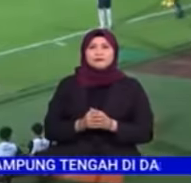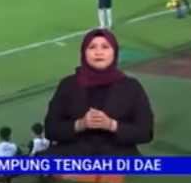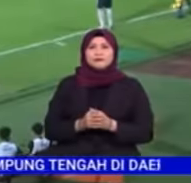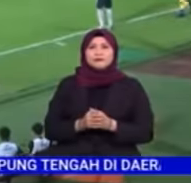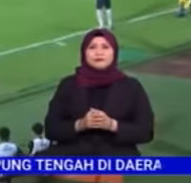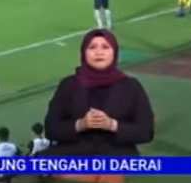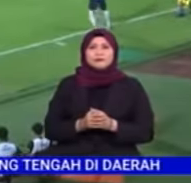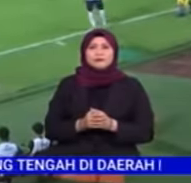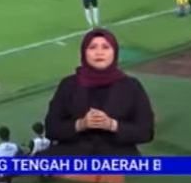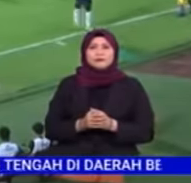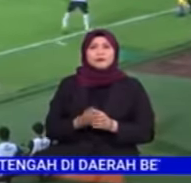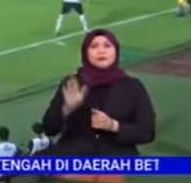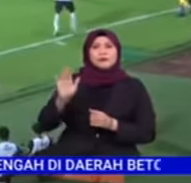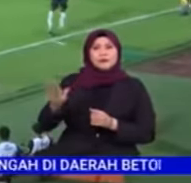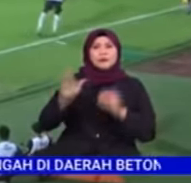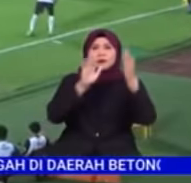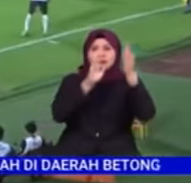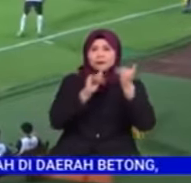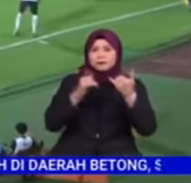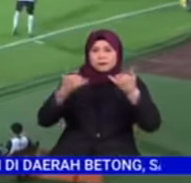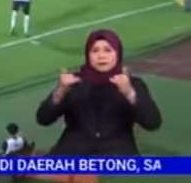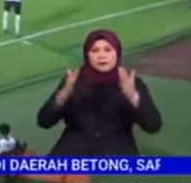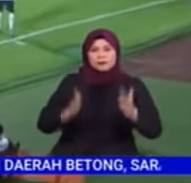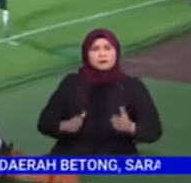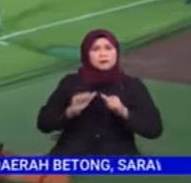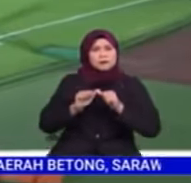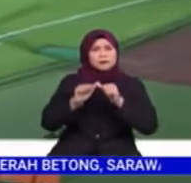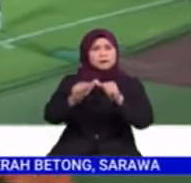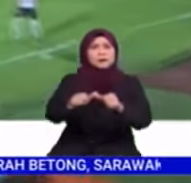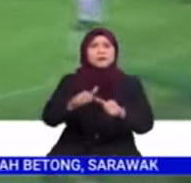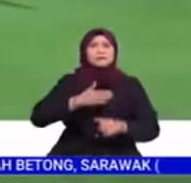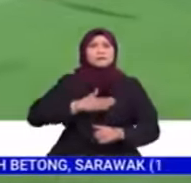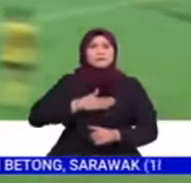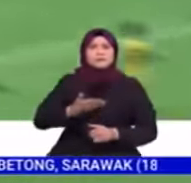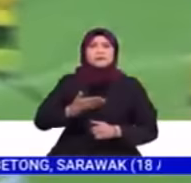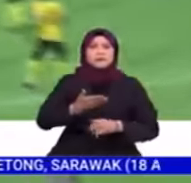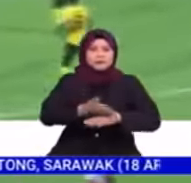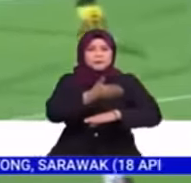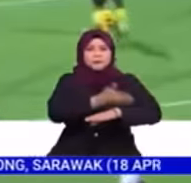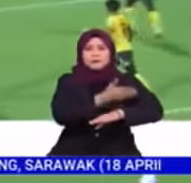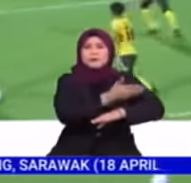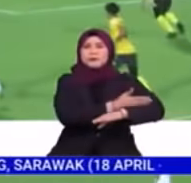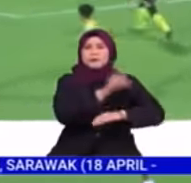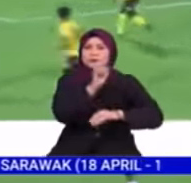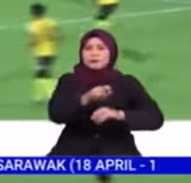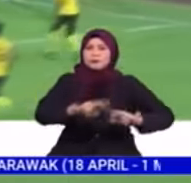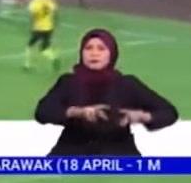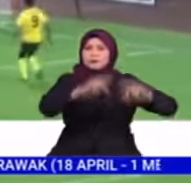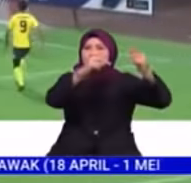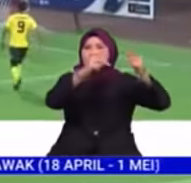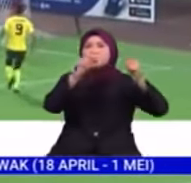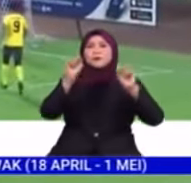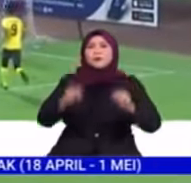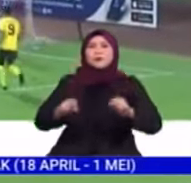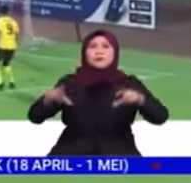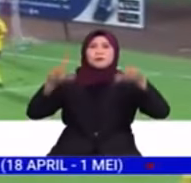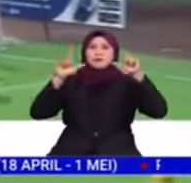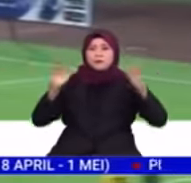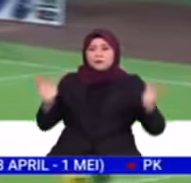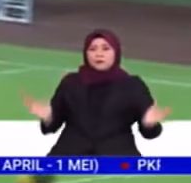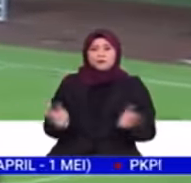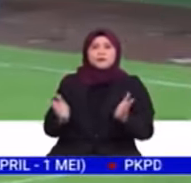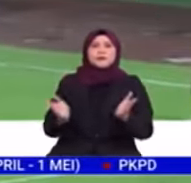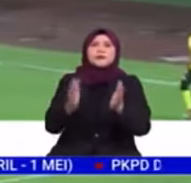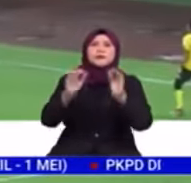Hai beliau berharap pemain berkenaan akan terus commited meningkatkan mutu aksi ia secara tidak langsung akan melahirkan berjiwa si